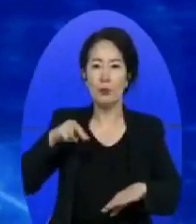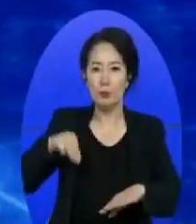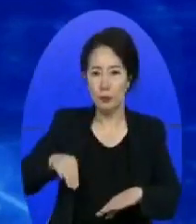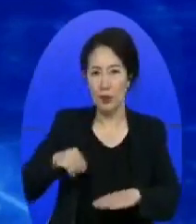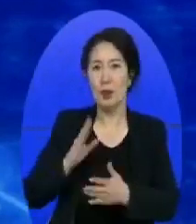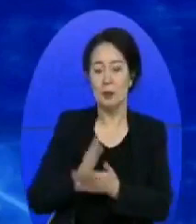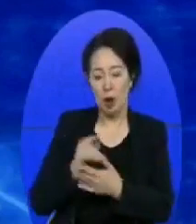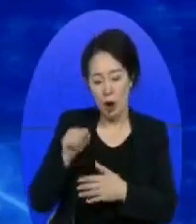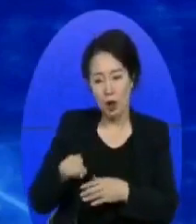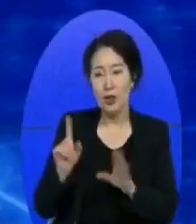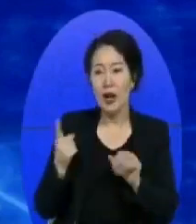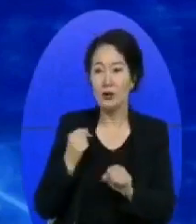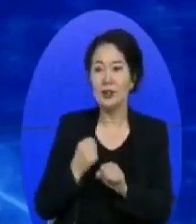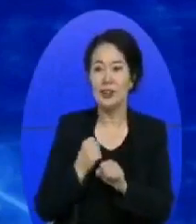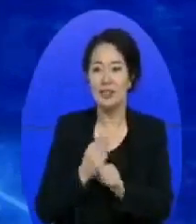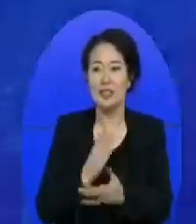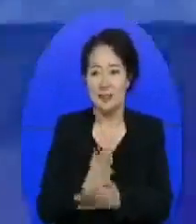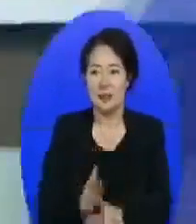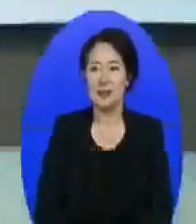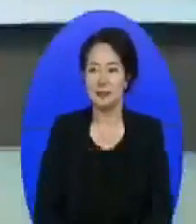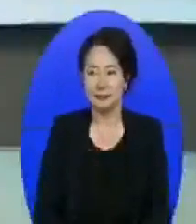байдлаар 11 нь ажиллаж байгаа юм байна.